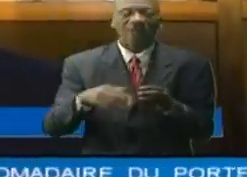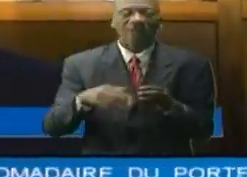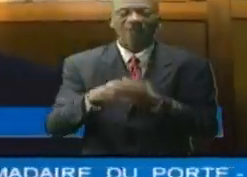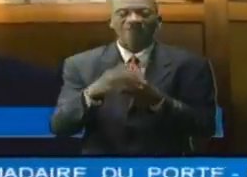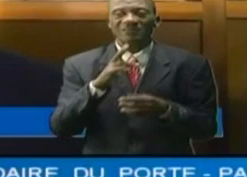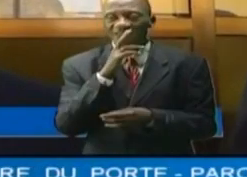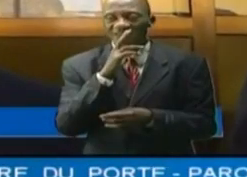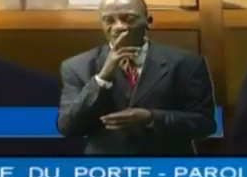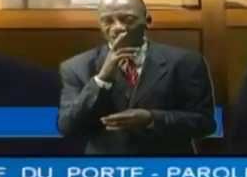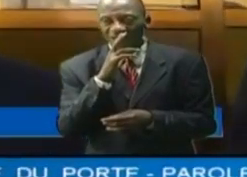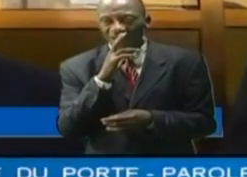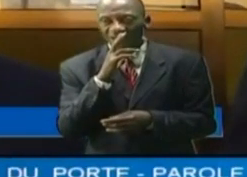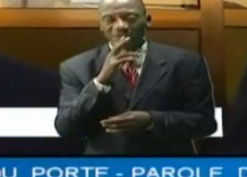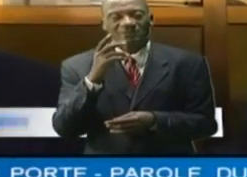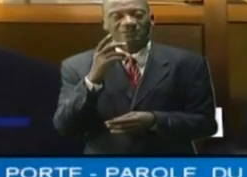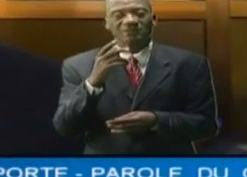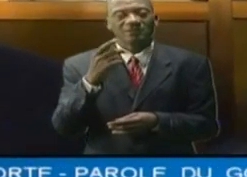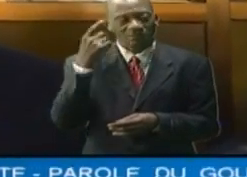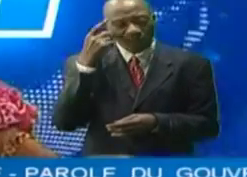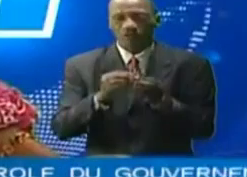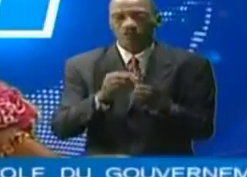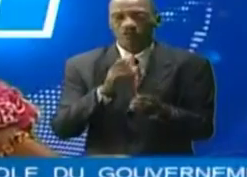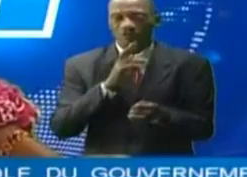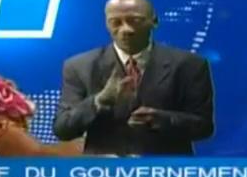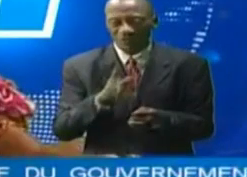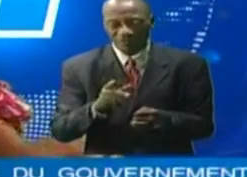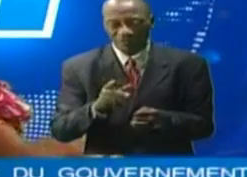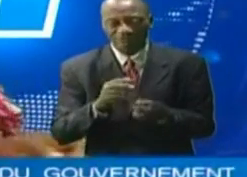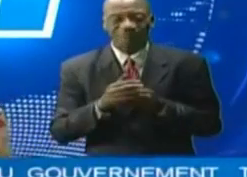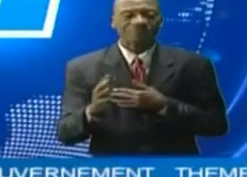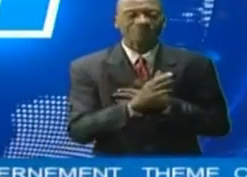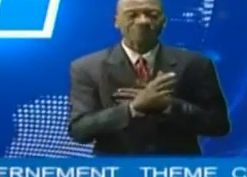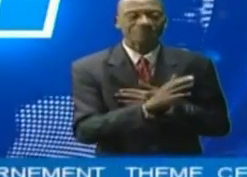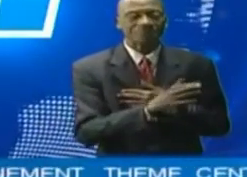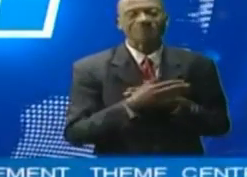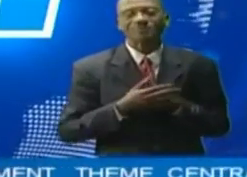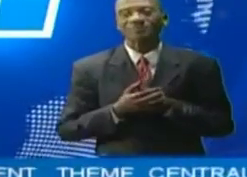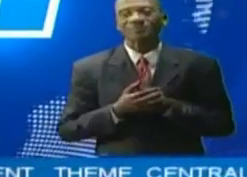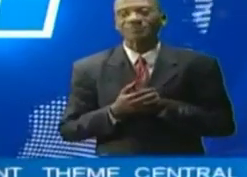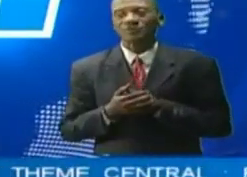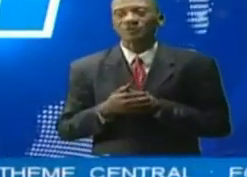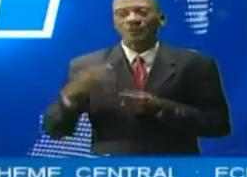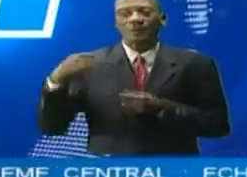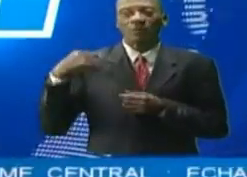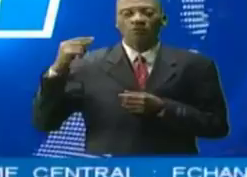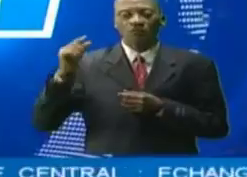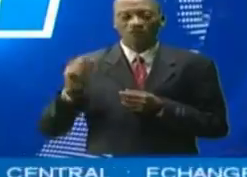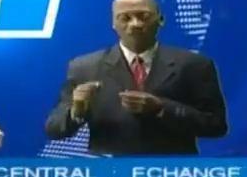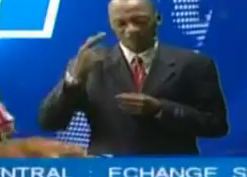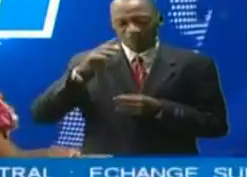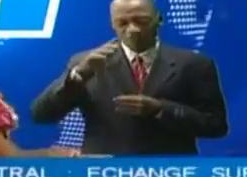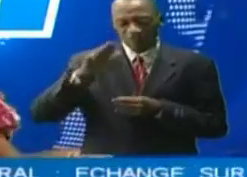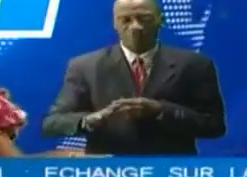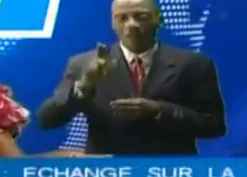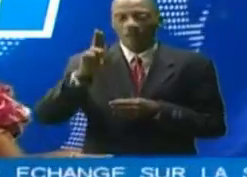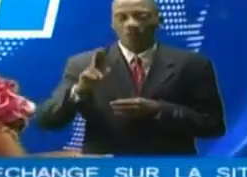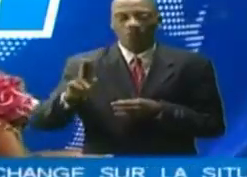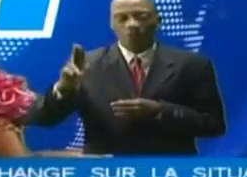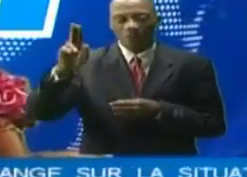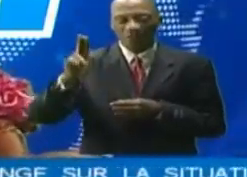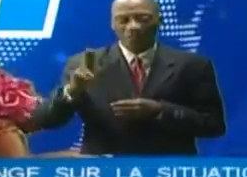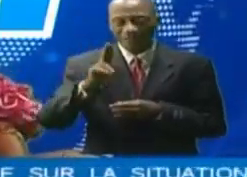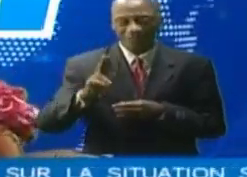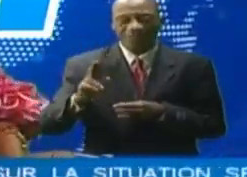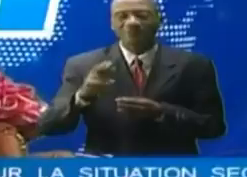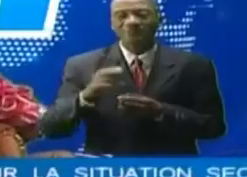effective de ce forum. C'est un bon père de famille que le gouverneur de Bas-Ouélé, Jean-Robert Nzanza